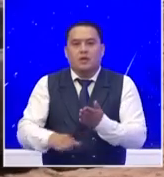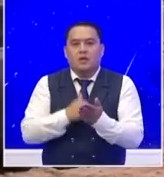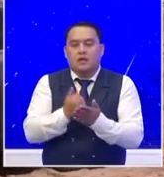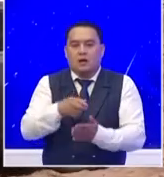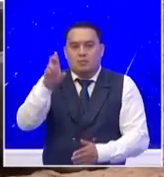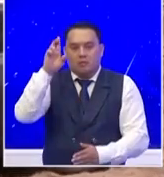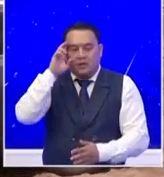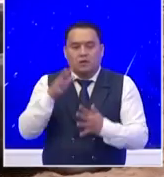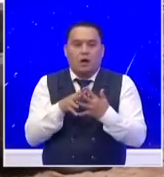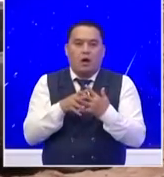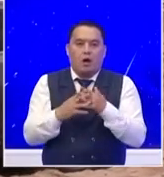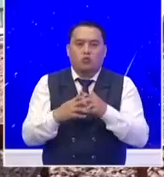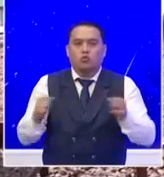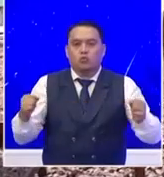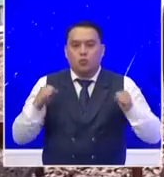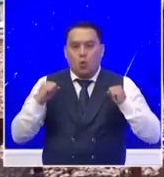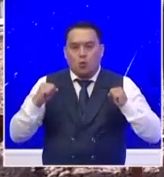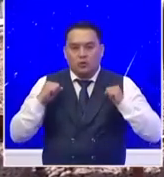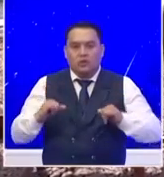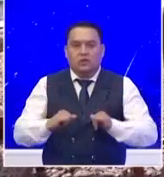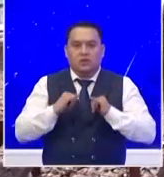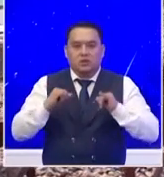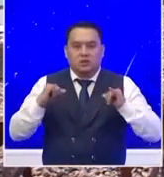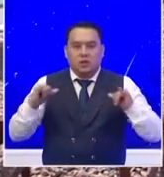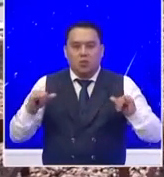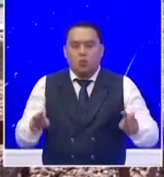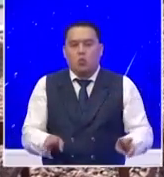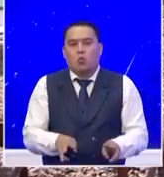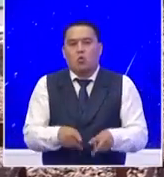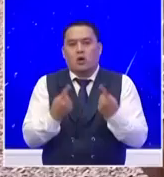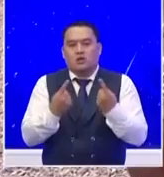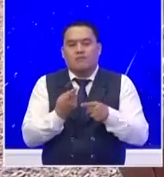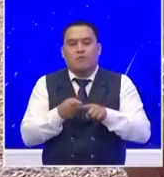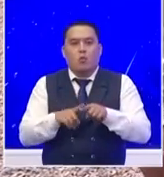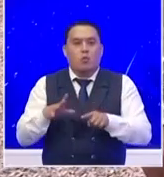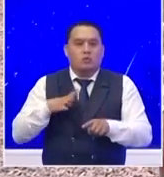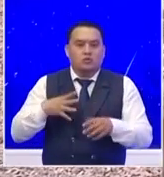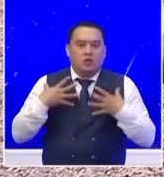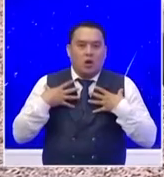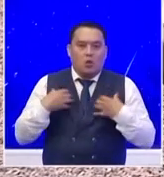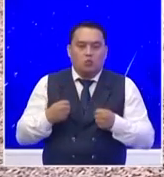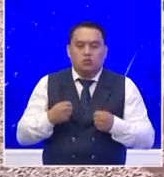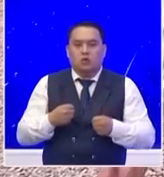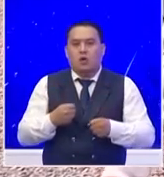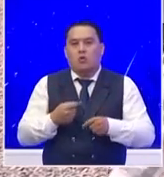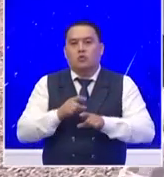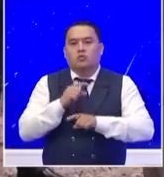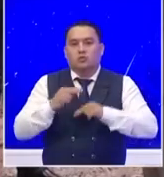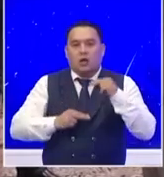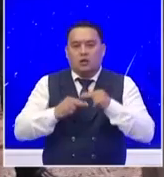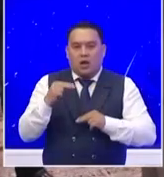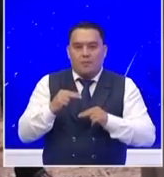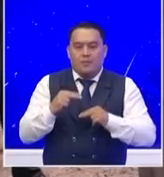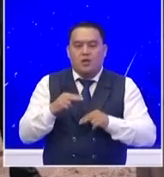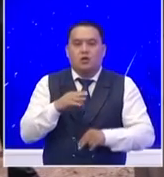бағдарламасы ауылдық жерлердегі спорттың дамуына қуатты серпін берді. Бүгінде облыстың 8 ауданында дене шынықтыру сауықтыру кешендері салынып жатыр.